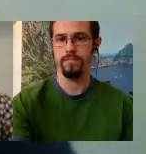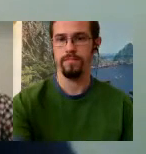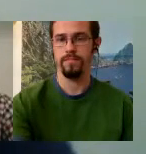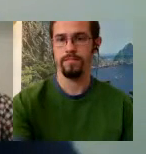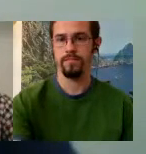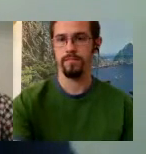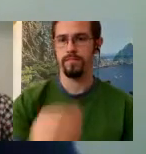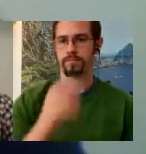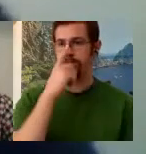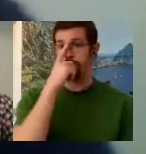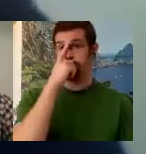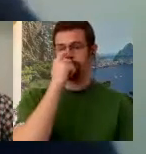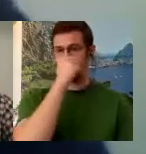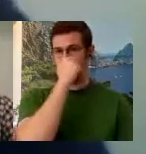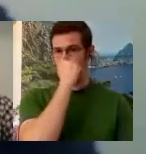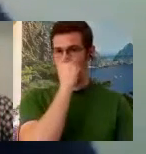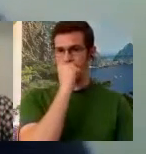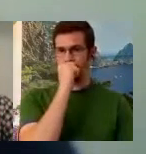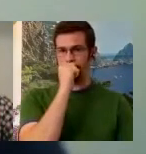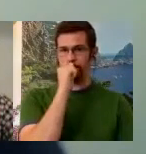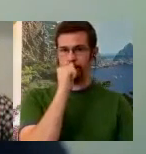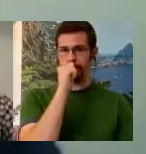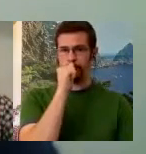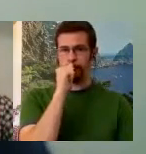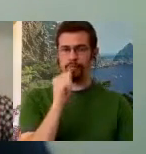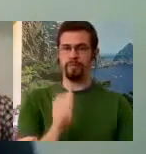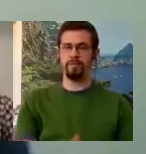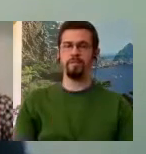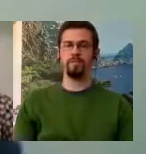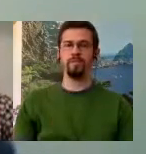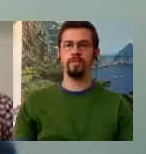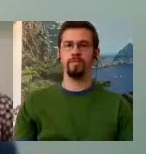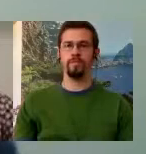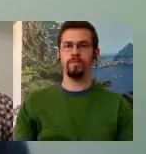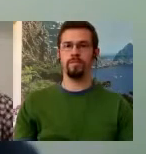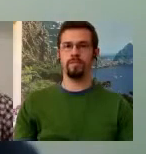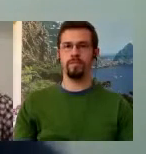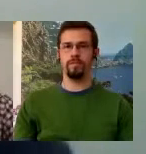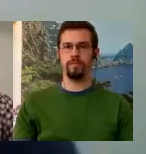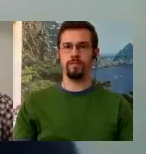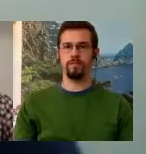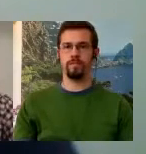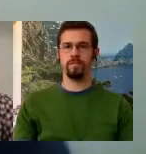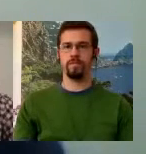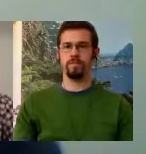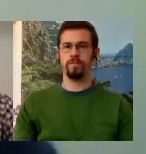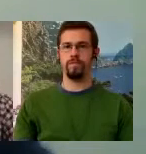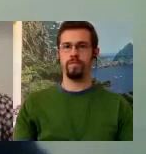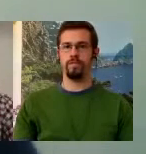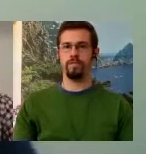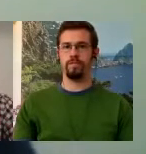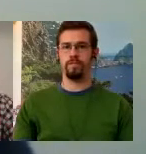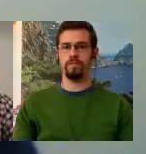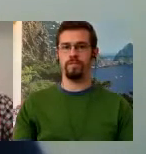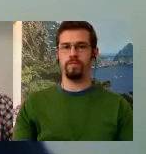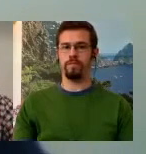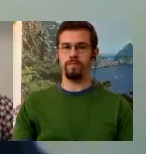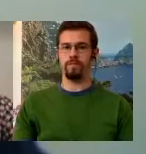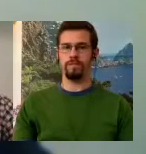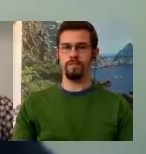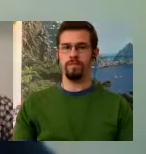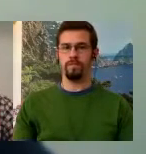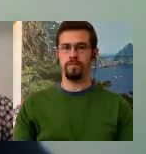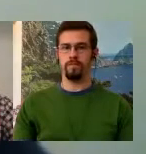يكون كتبهم بهذه الطريقة، لماذا لا يكون كتب الدراسة لديهم بكتابة